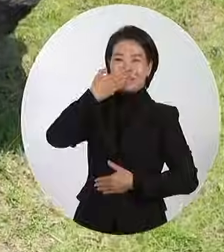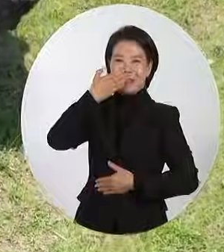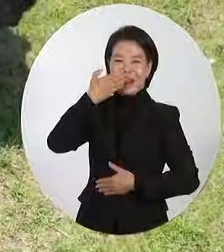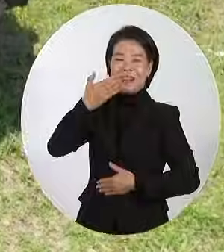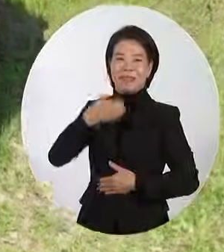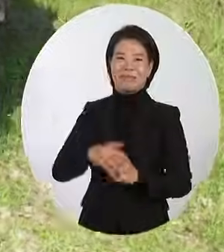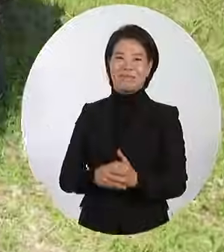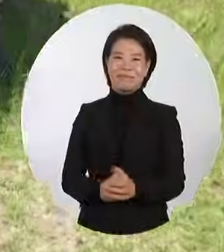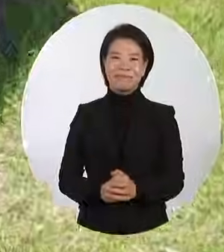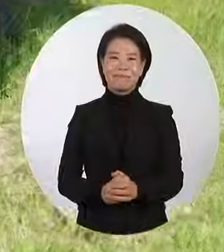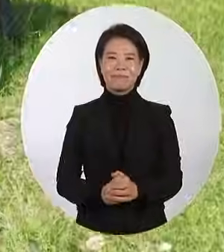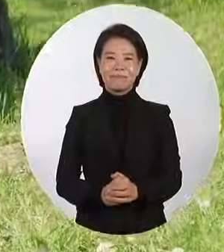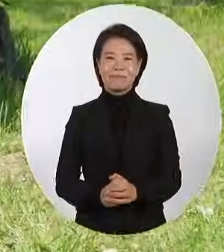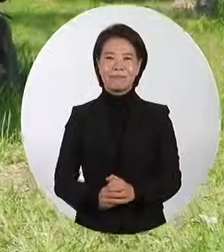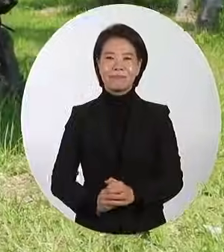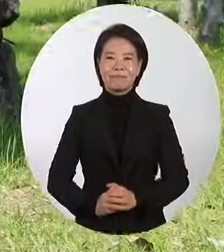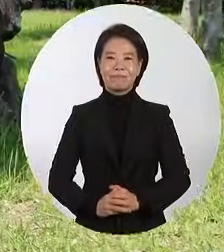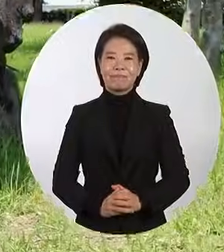누구나 가능합니다.